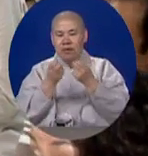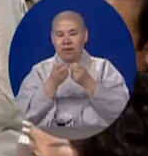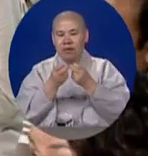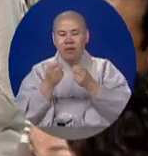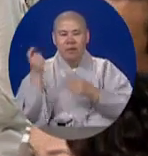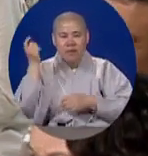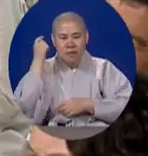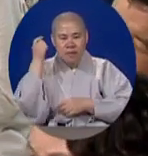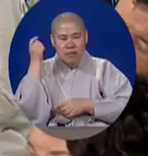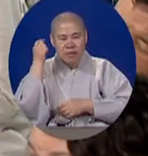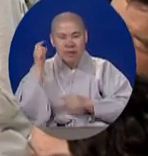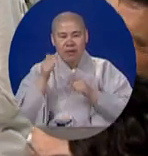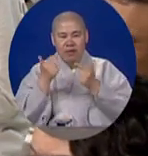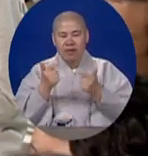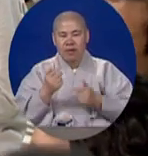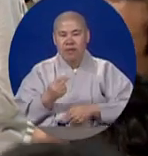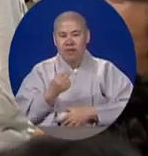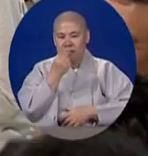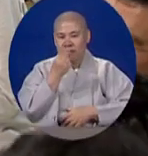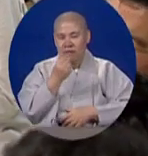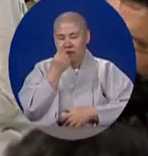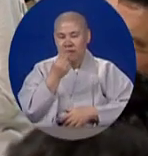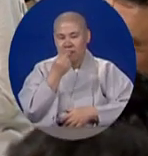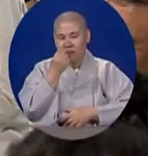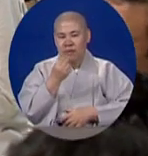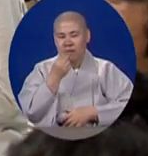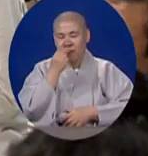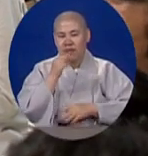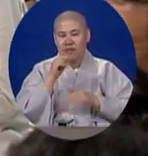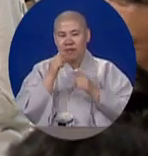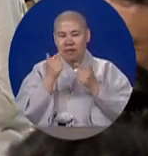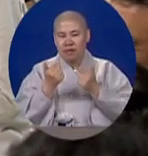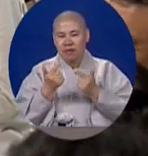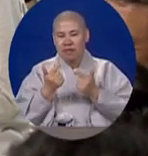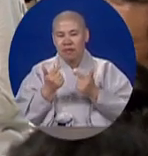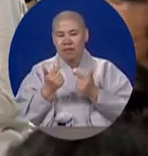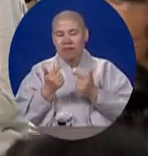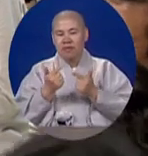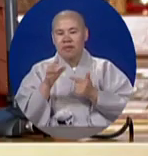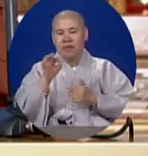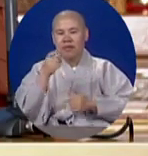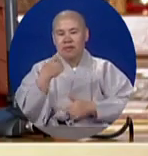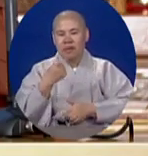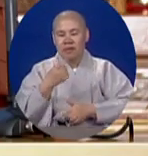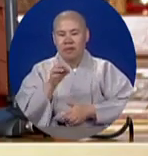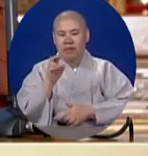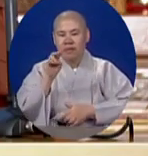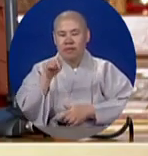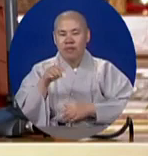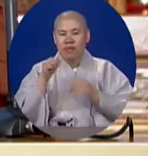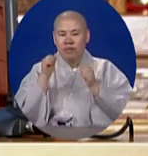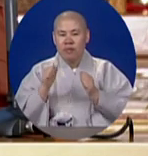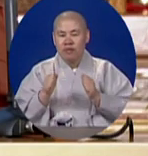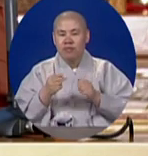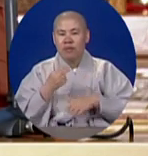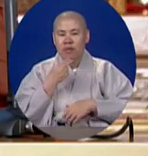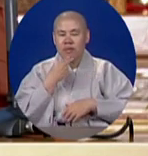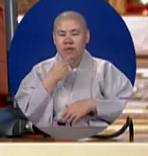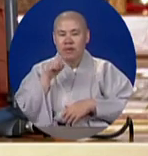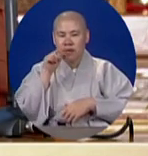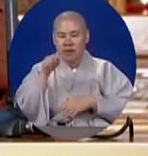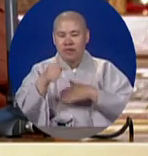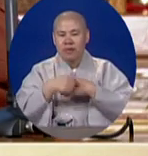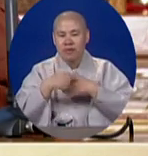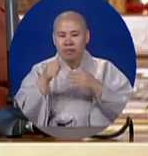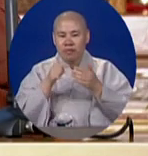듣고 냄새 맡으면서 안 맡는 거예요. 그게 응무소주 이생기심입니다. 머무는 바 없이 그 마음 내라는